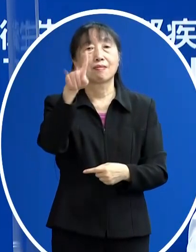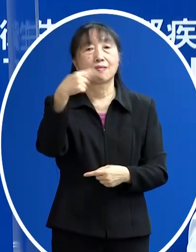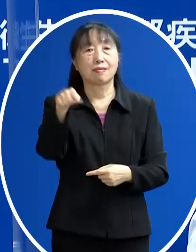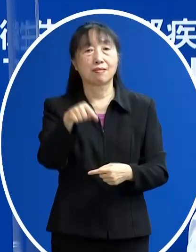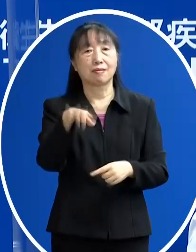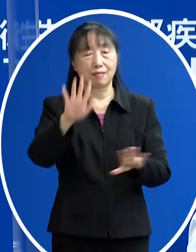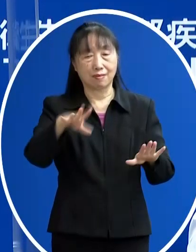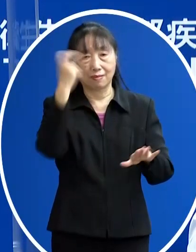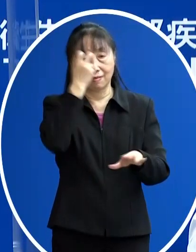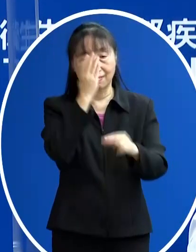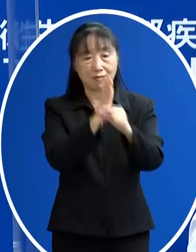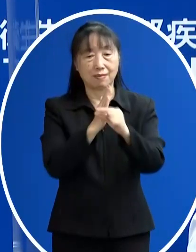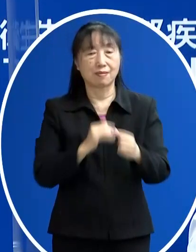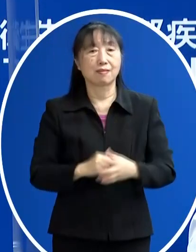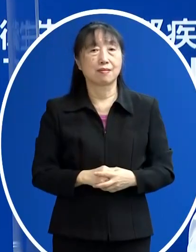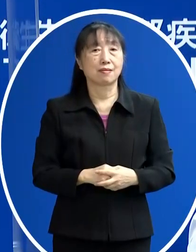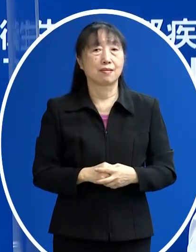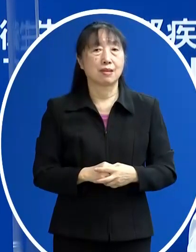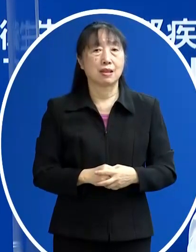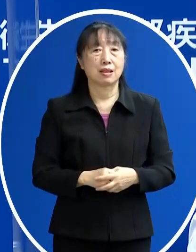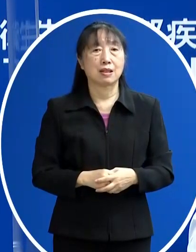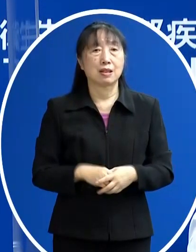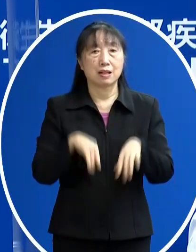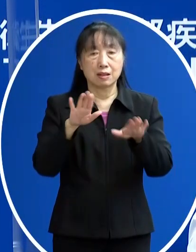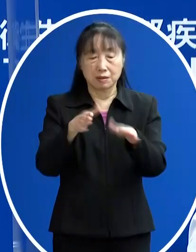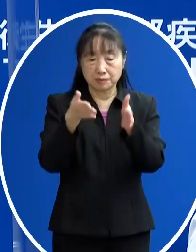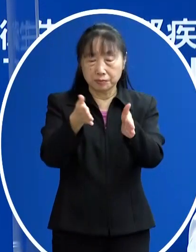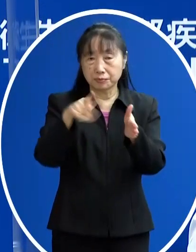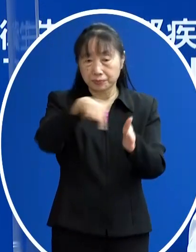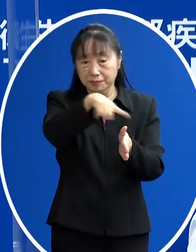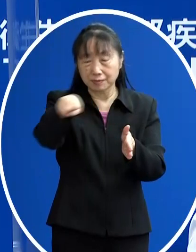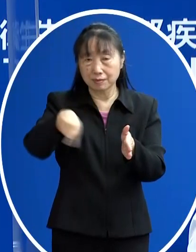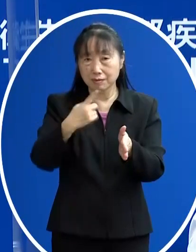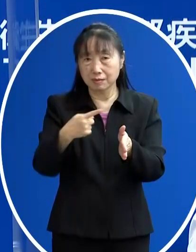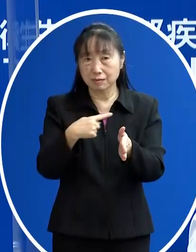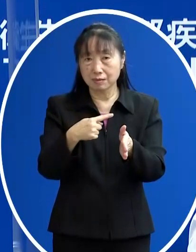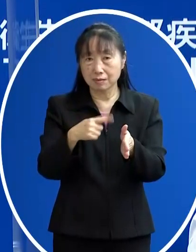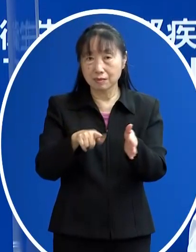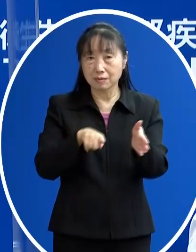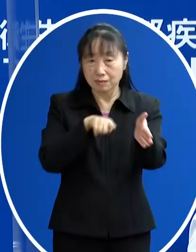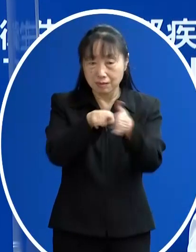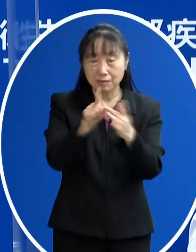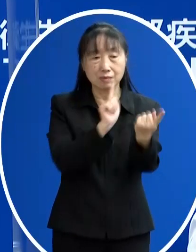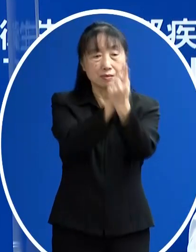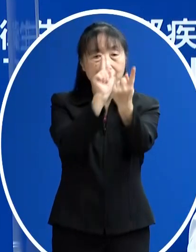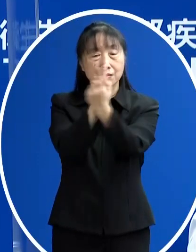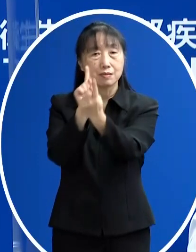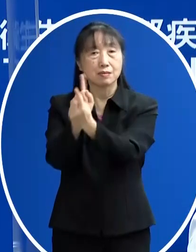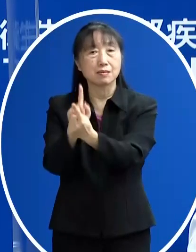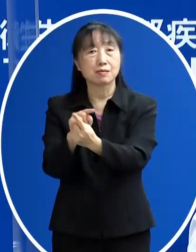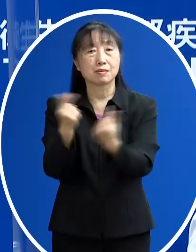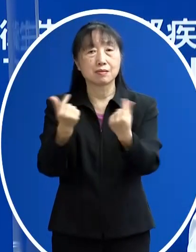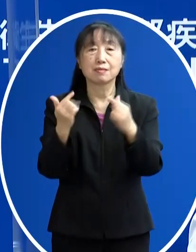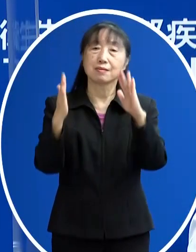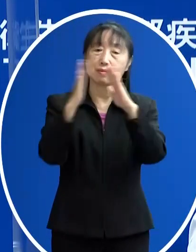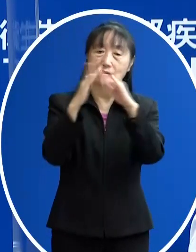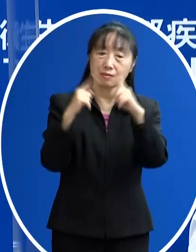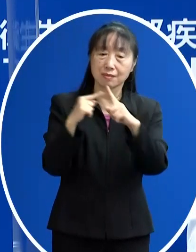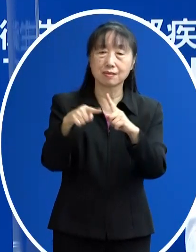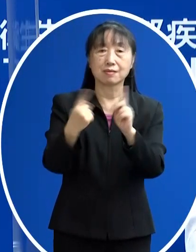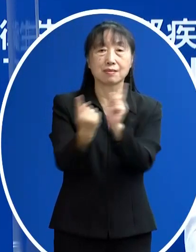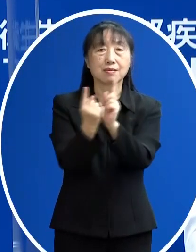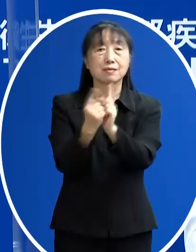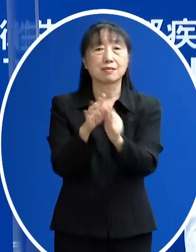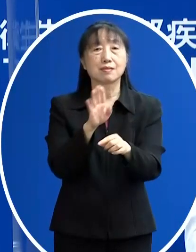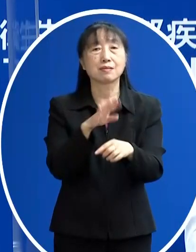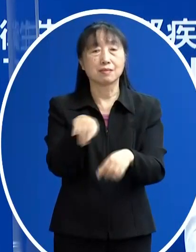在裁剪中。那目前呢，看起来从直接的这些接触者，好，尤其是家庭的接触者哈，那